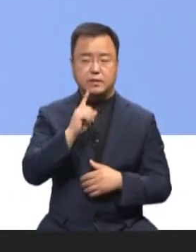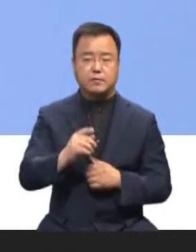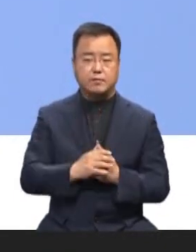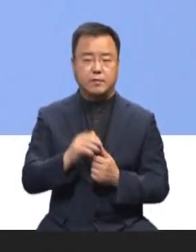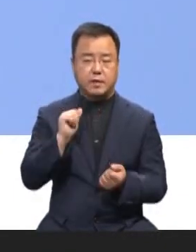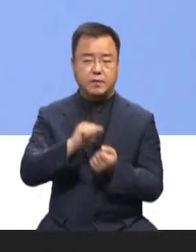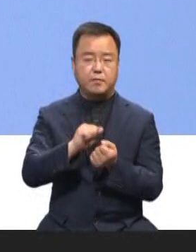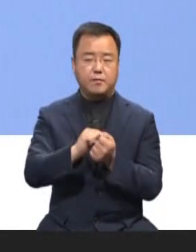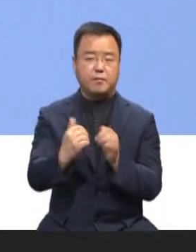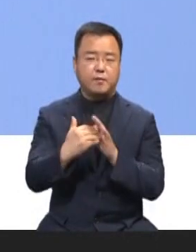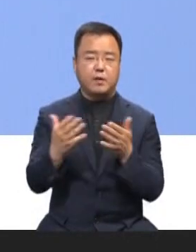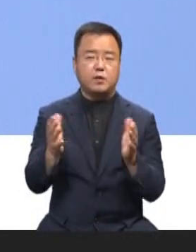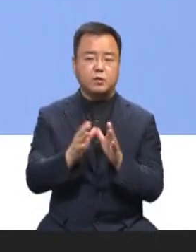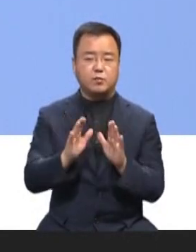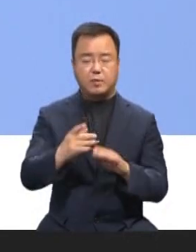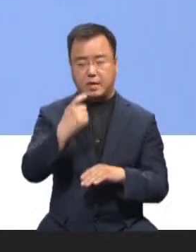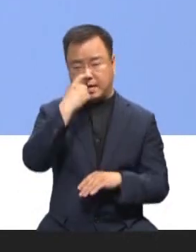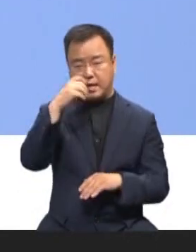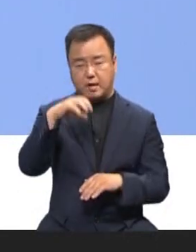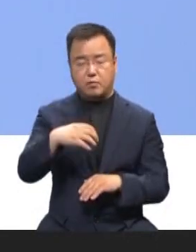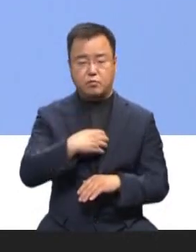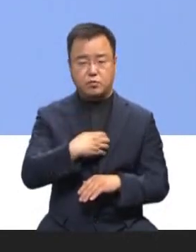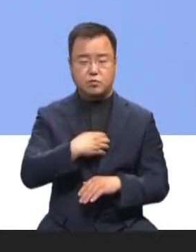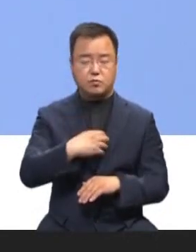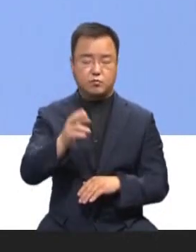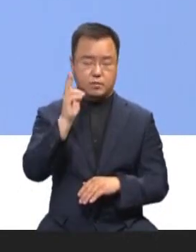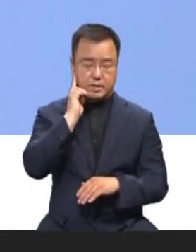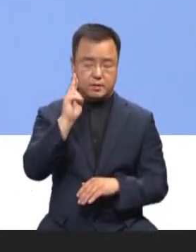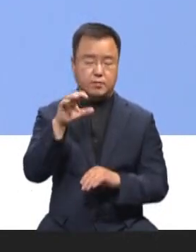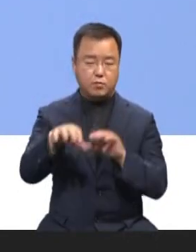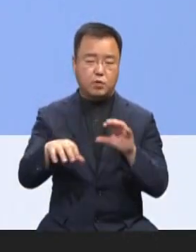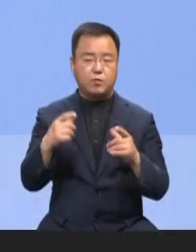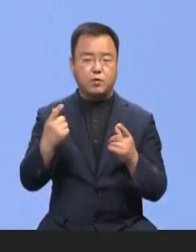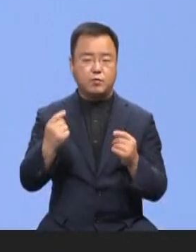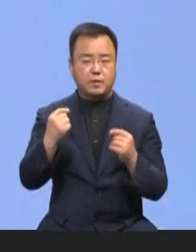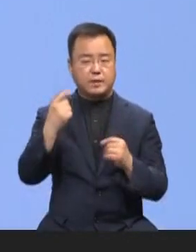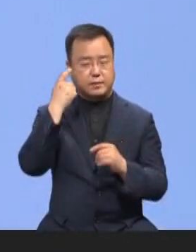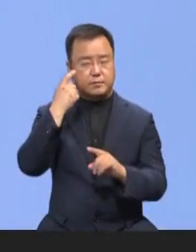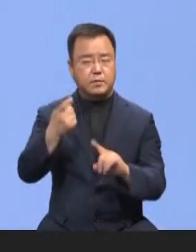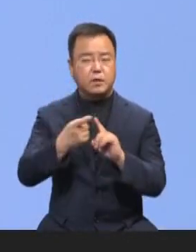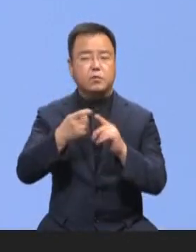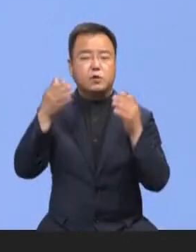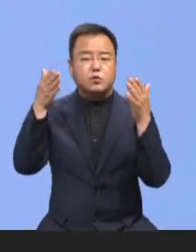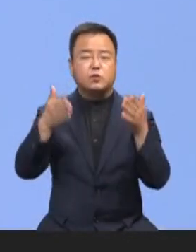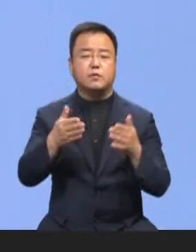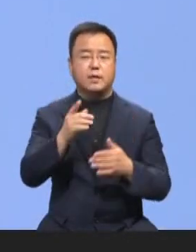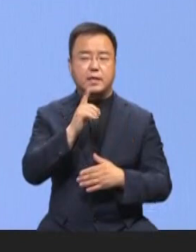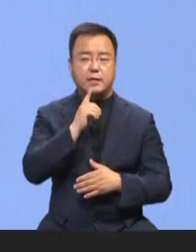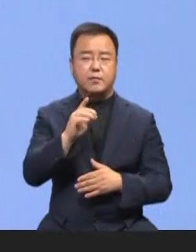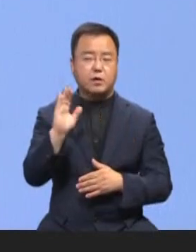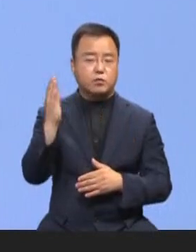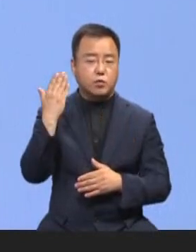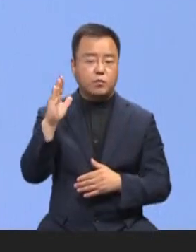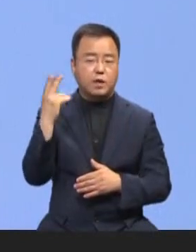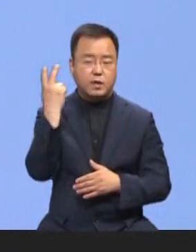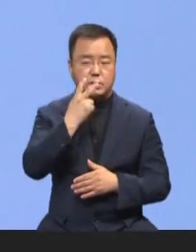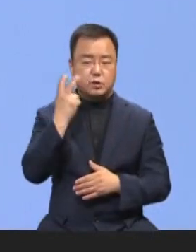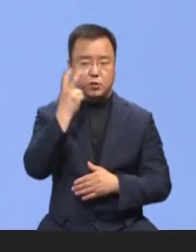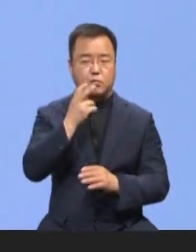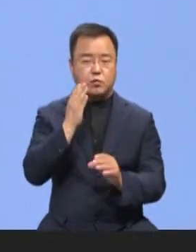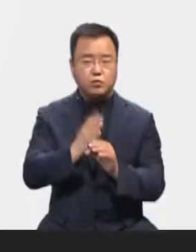당국도 그래서 학원에 고위험 시설의 중에서 주목하게 따고 했는데요 이 최근에 계속 점검을 하고 있는데